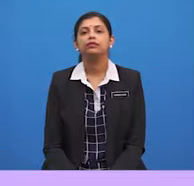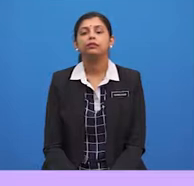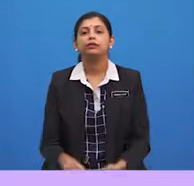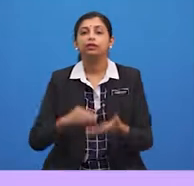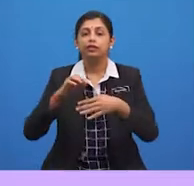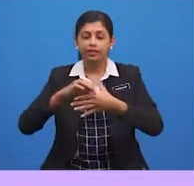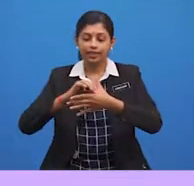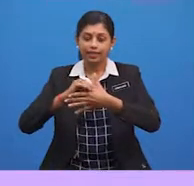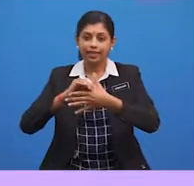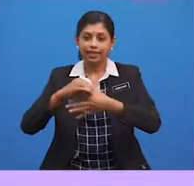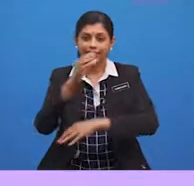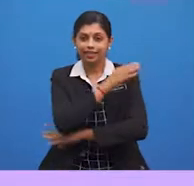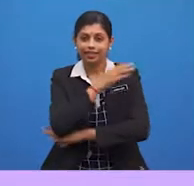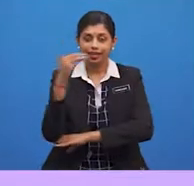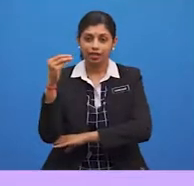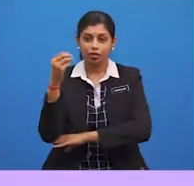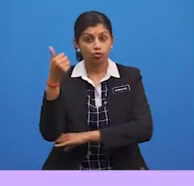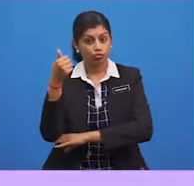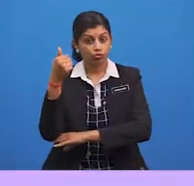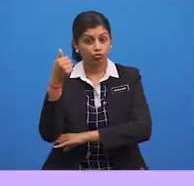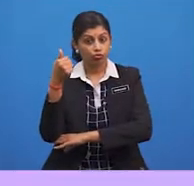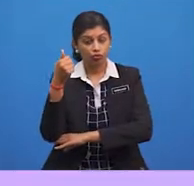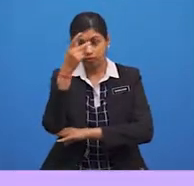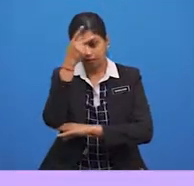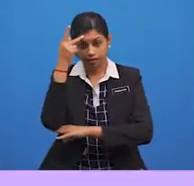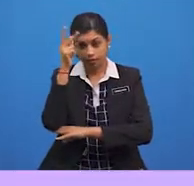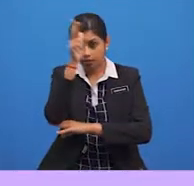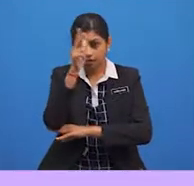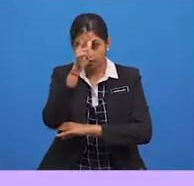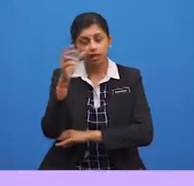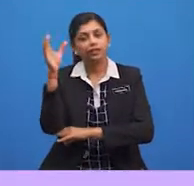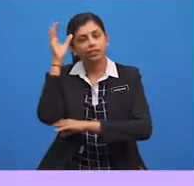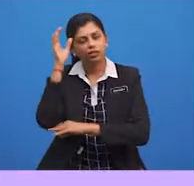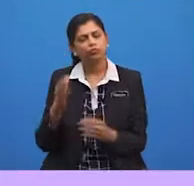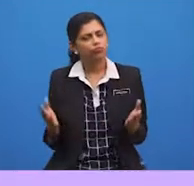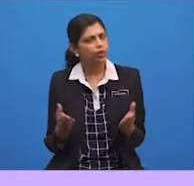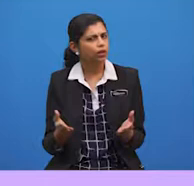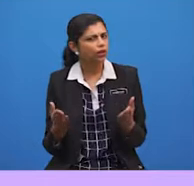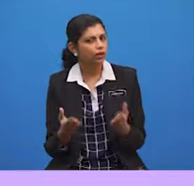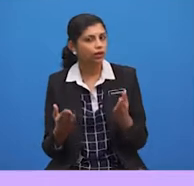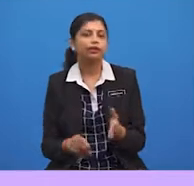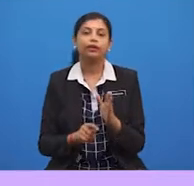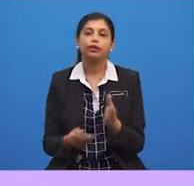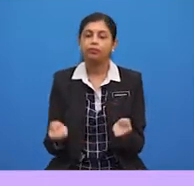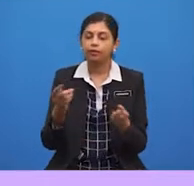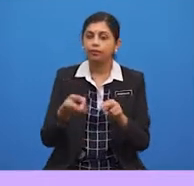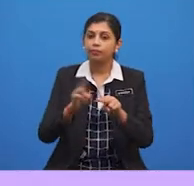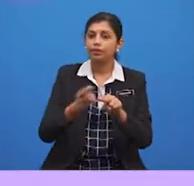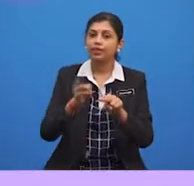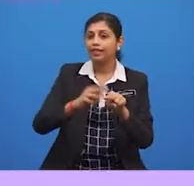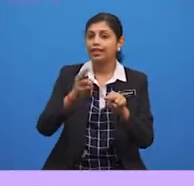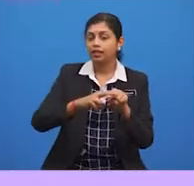susu segar kerana kerajaan China menggalakkan peningkatan